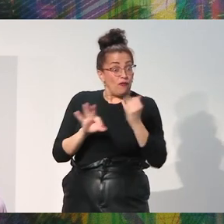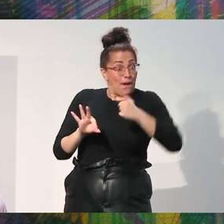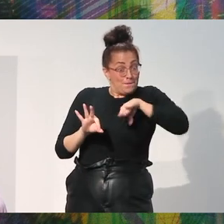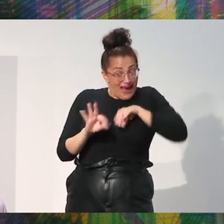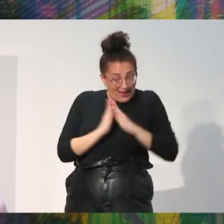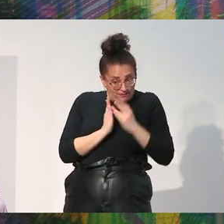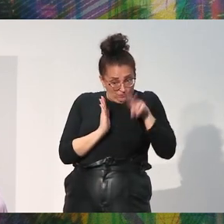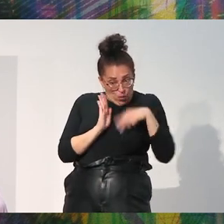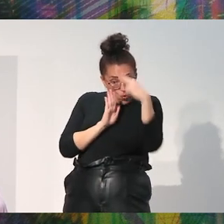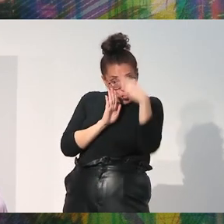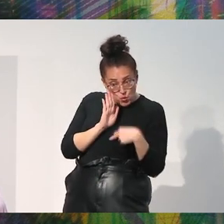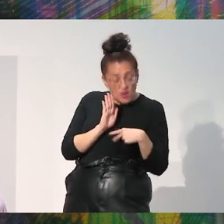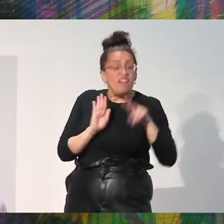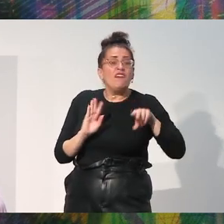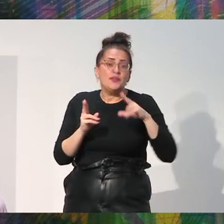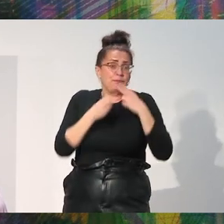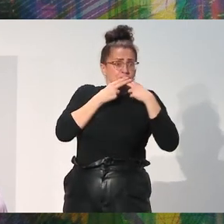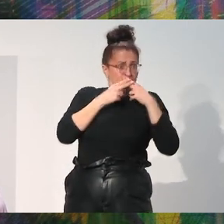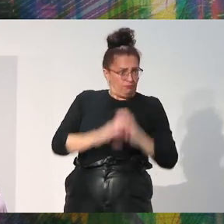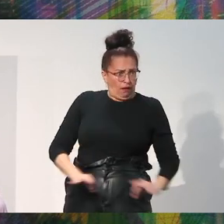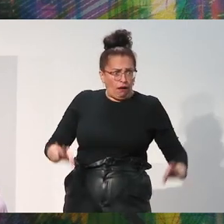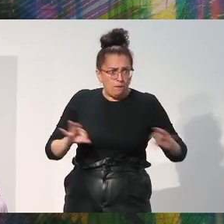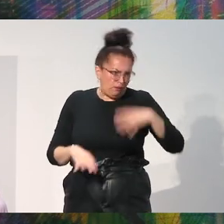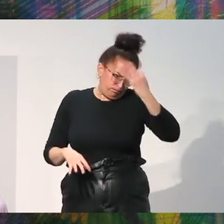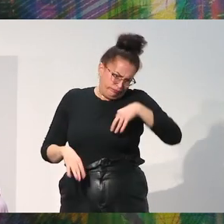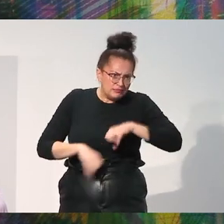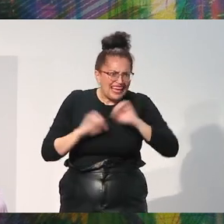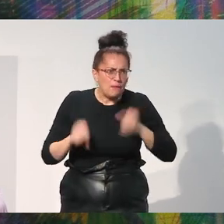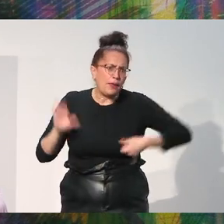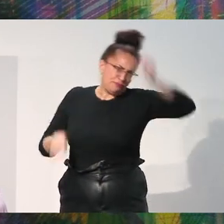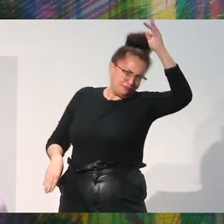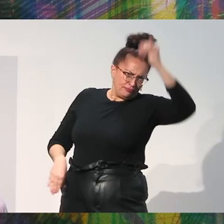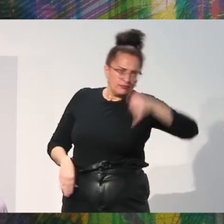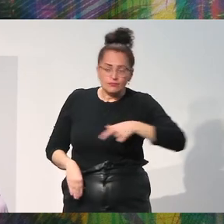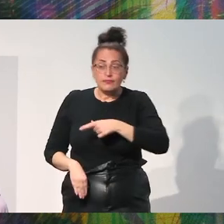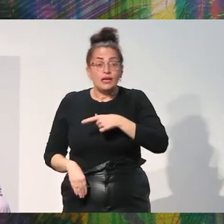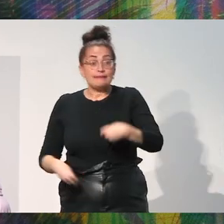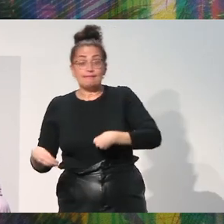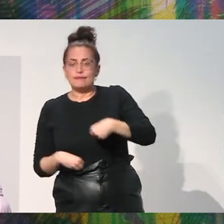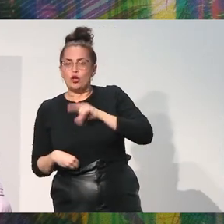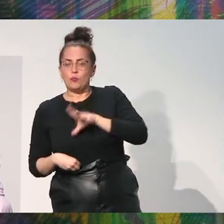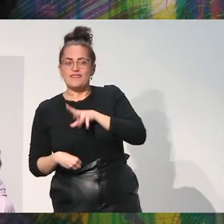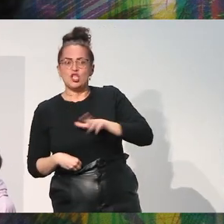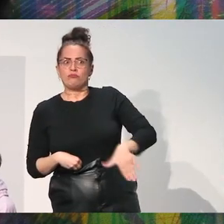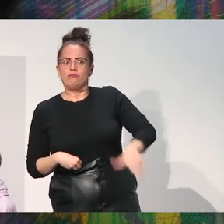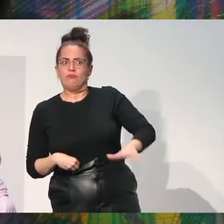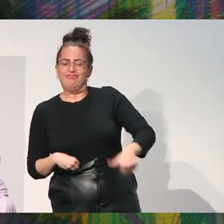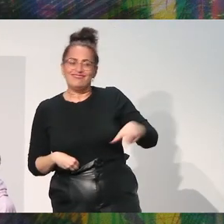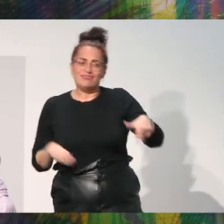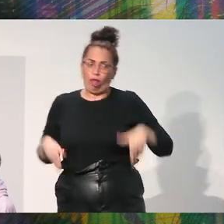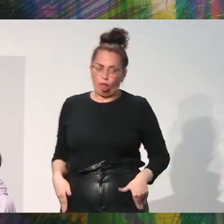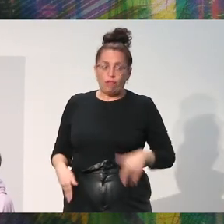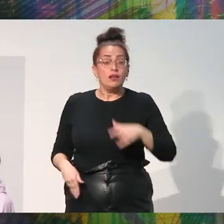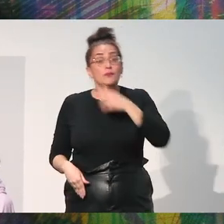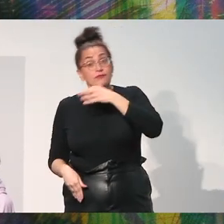tabou. Alors que les directeurs et les professeurs me disaient « Bon, ben, vous n'allez pas parler de ça, ni de ça, ni de ça. Ben, » Finalement, on parlait de tout au bout de deux secondes, en français ou en arabe,